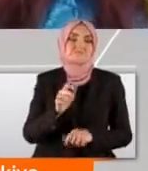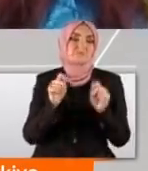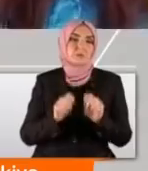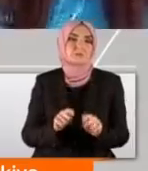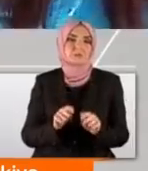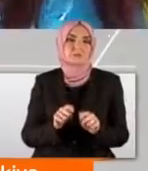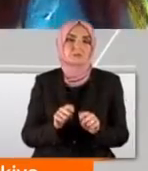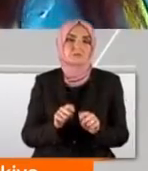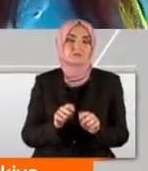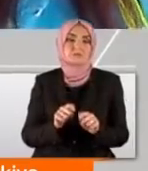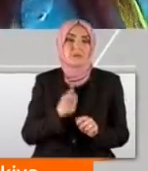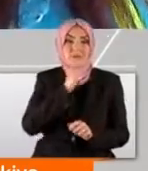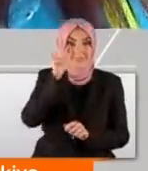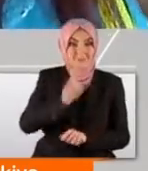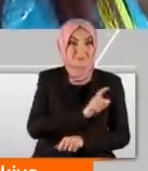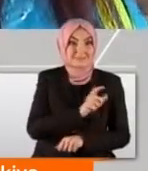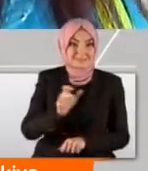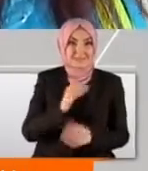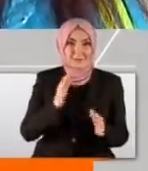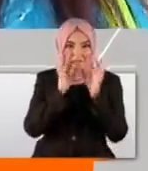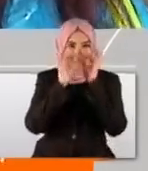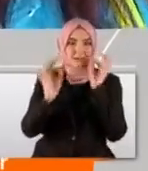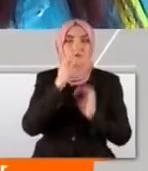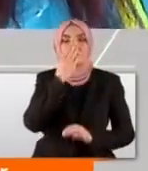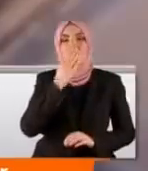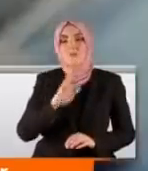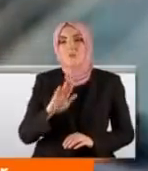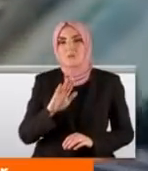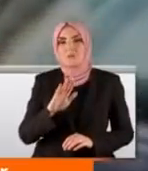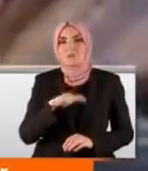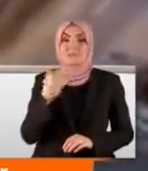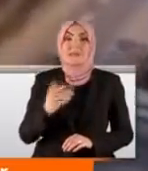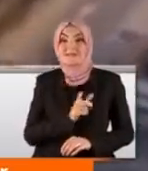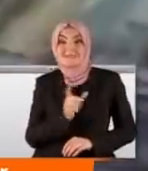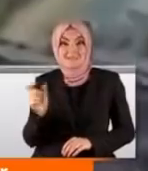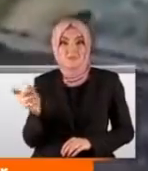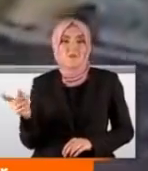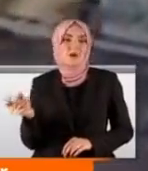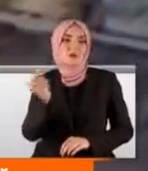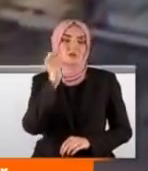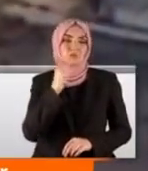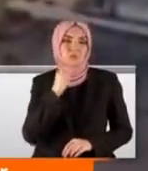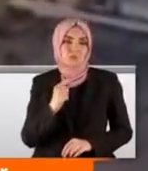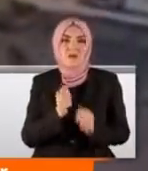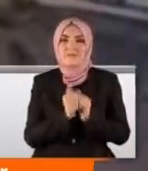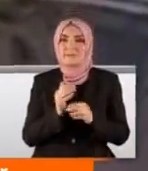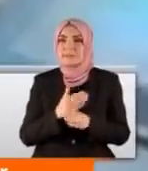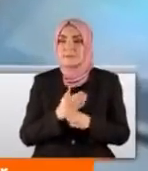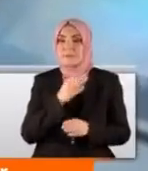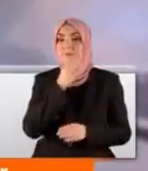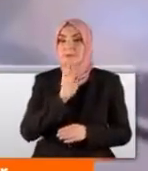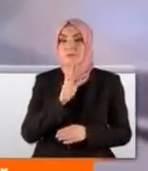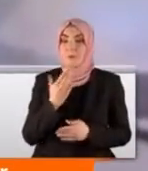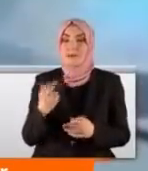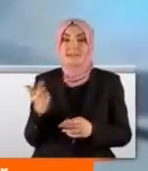ateş ediyor ama isabete gelmiyor. Diğer arkadaşlar sinirlenince o direkt kaçıyor. Kavganın nedeni bilinmiyor ama iki grup arasında çıkan